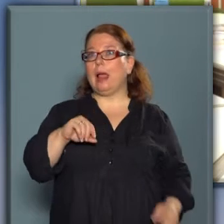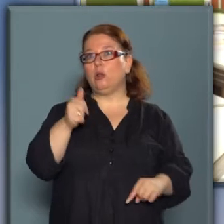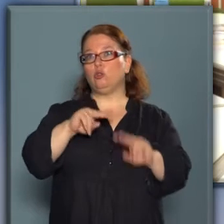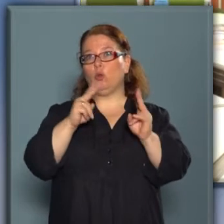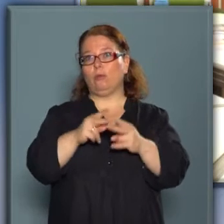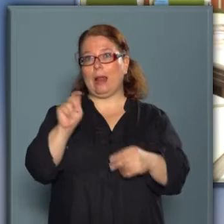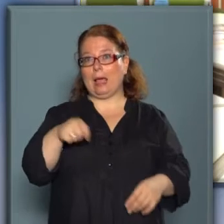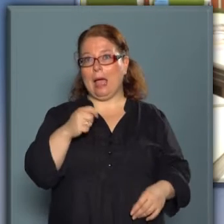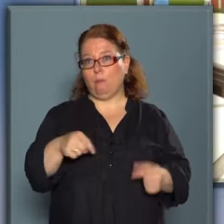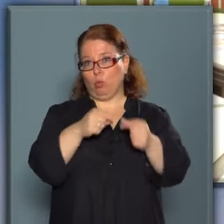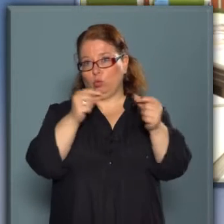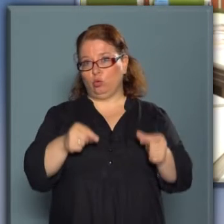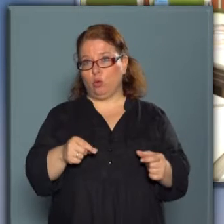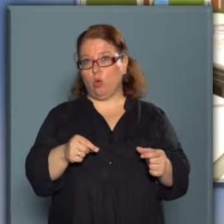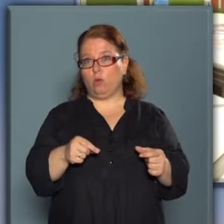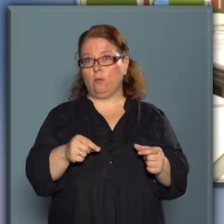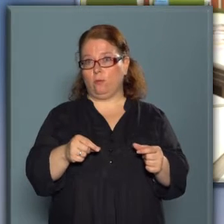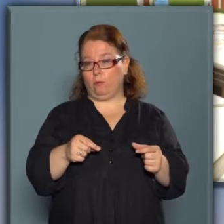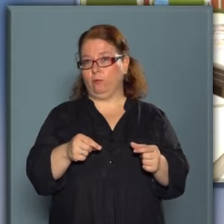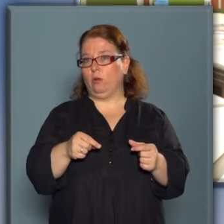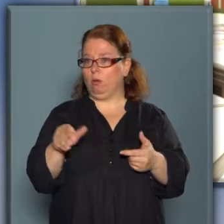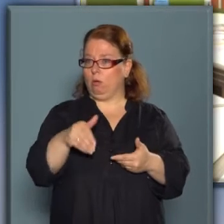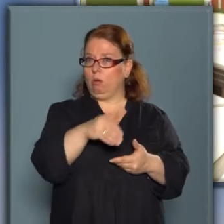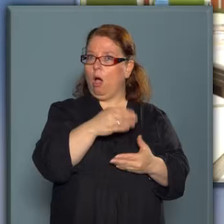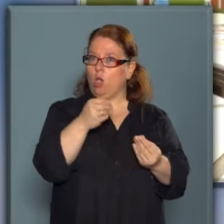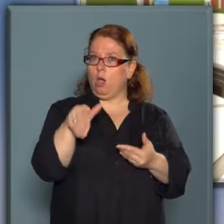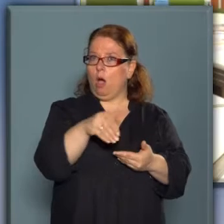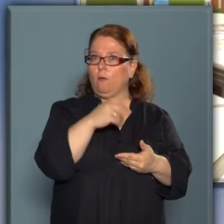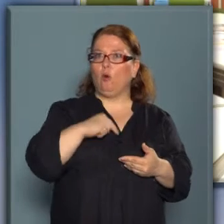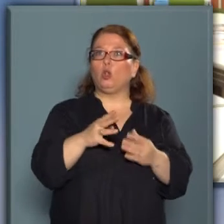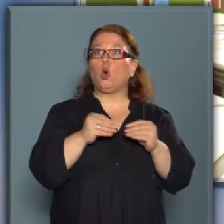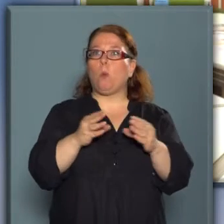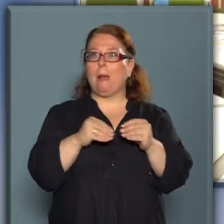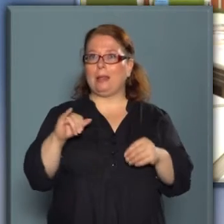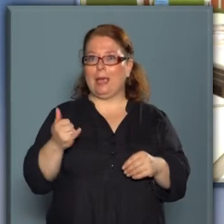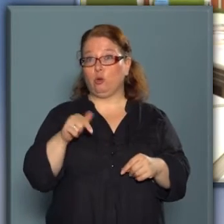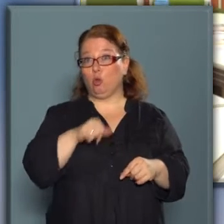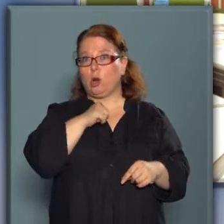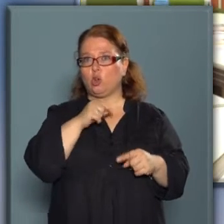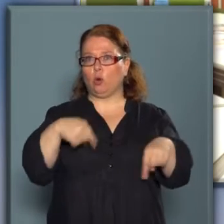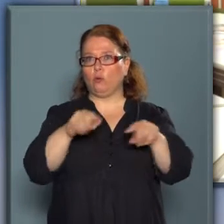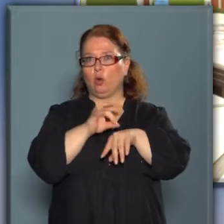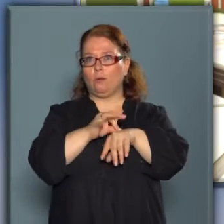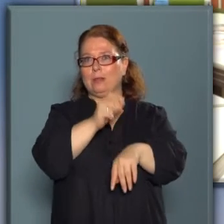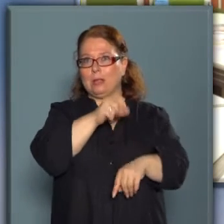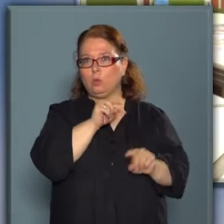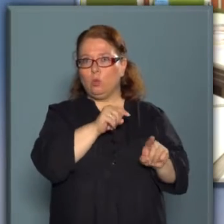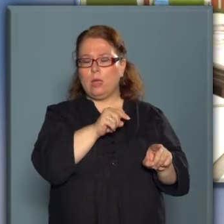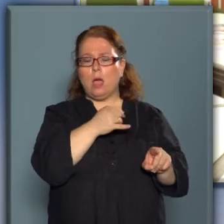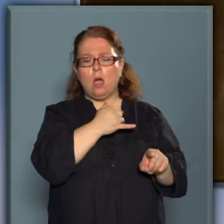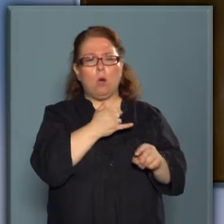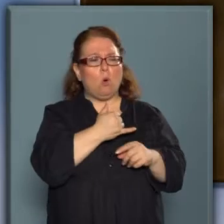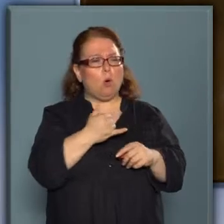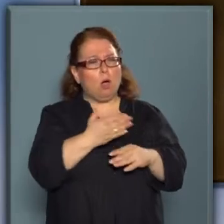az első világháborús könyvre gyűjtött anyagot a Román János, a Grassalkovics körnek a vezetője. Hosszú évek